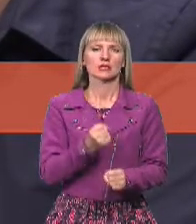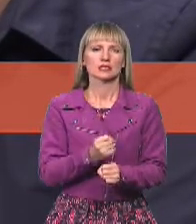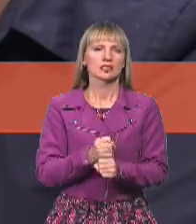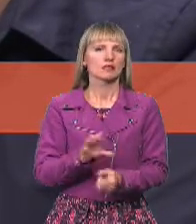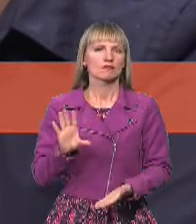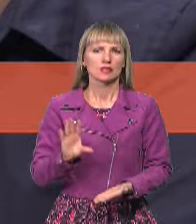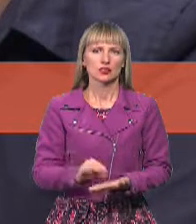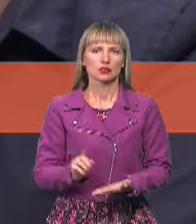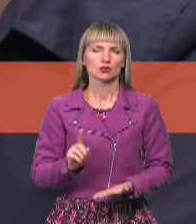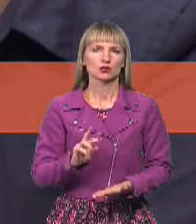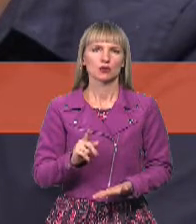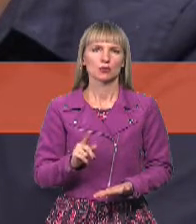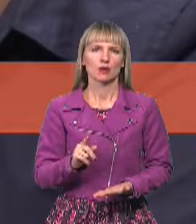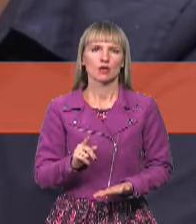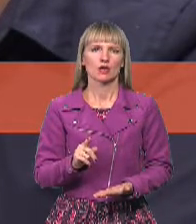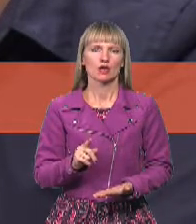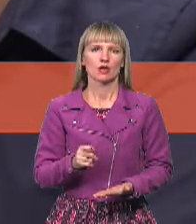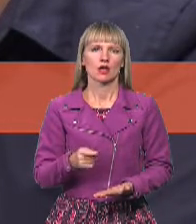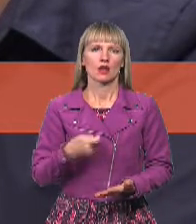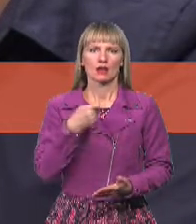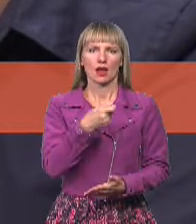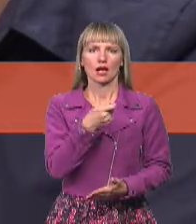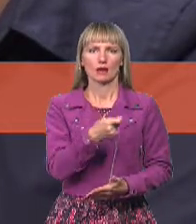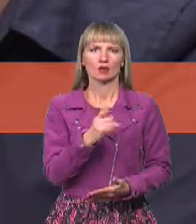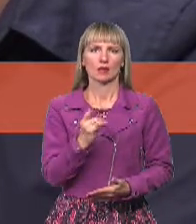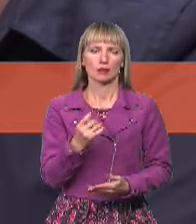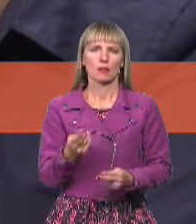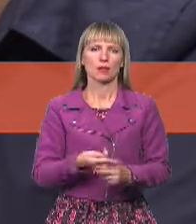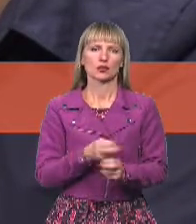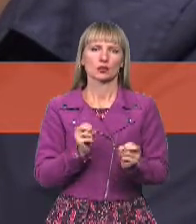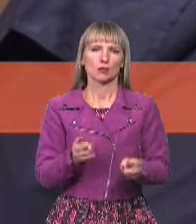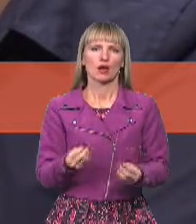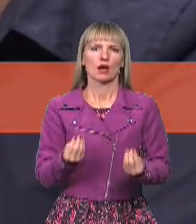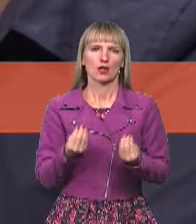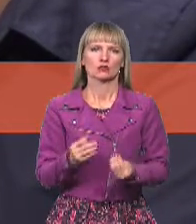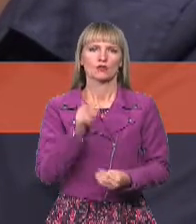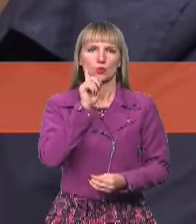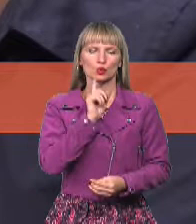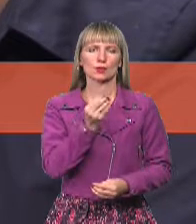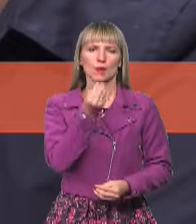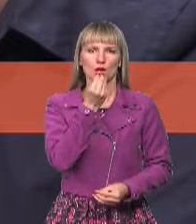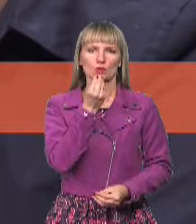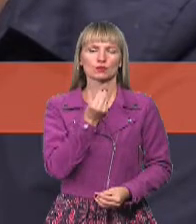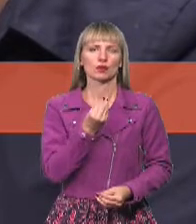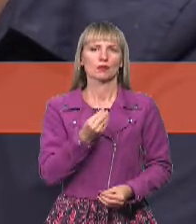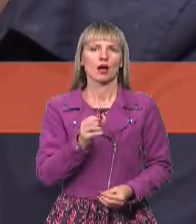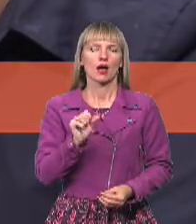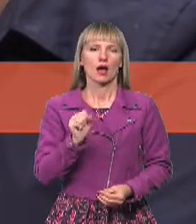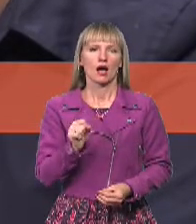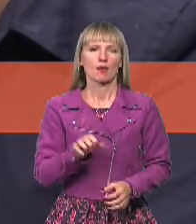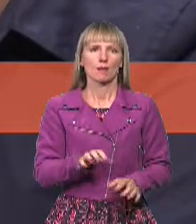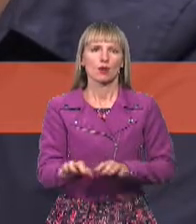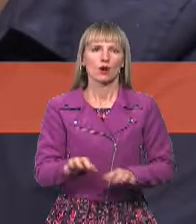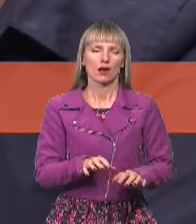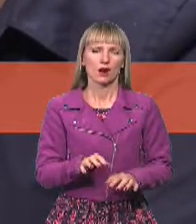усилия для того, чтобы накормить ребенка безопасным, качественным, вкусным продуктом. Бюрократом, потому